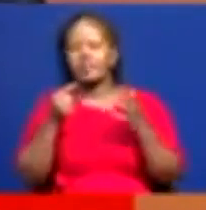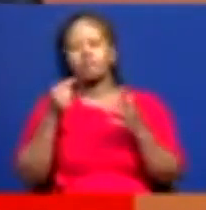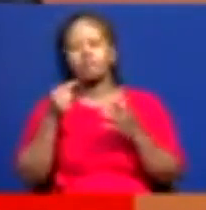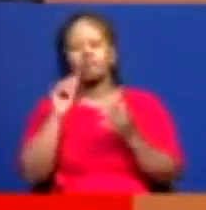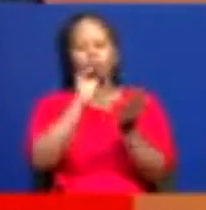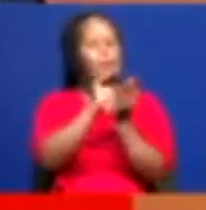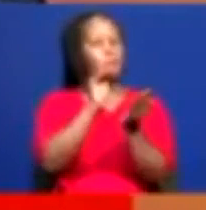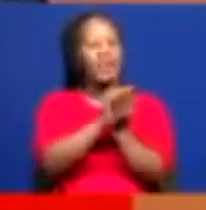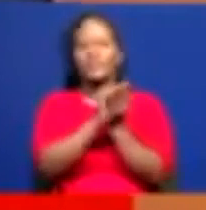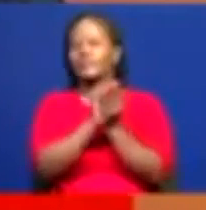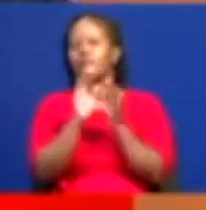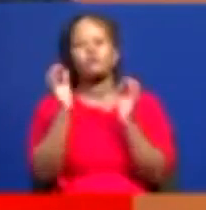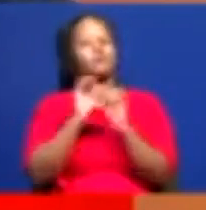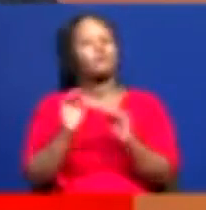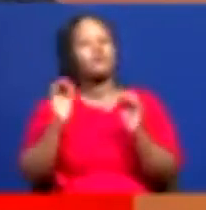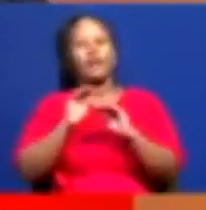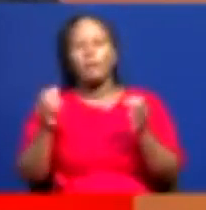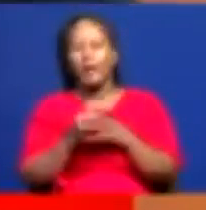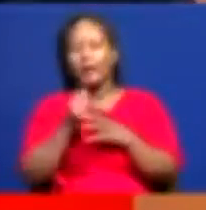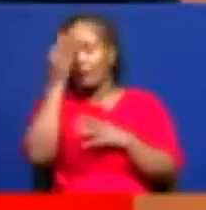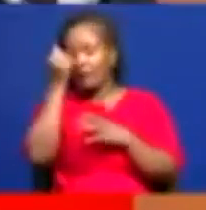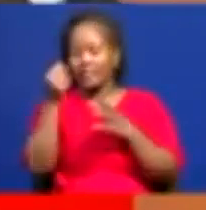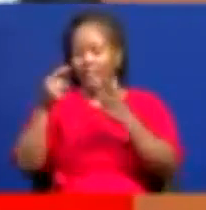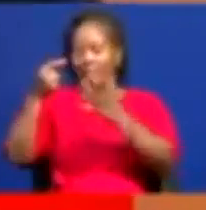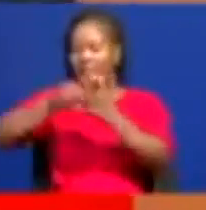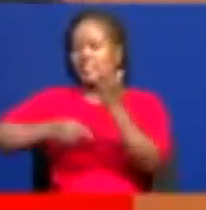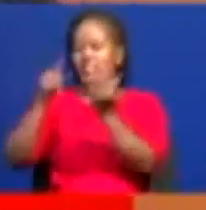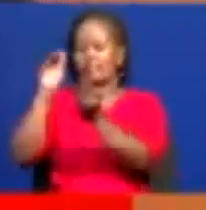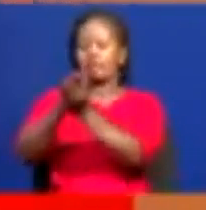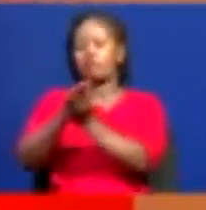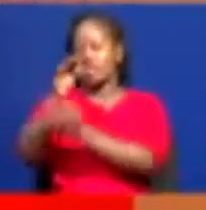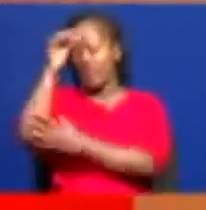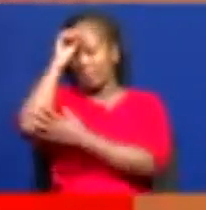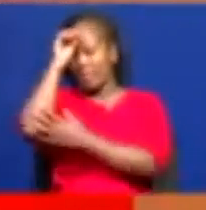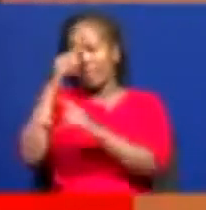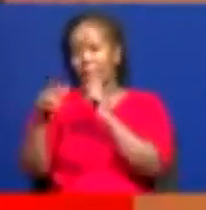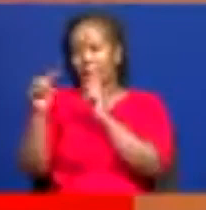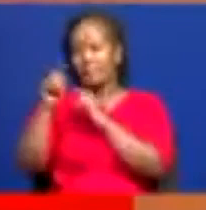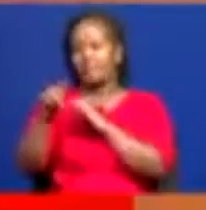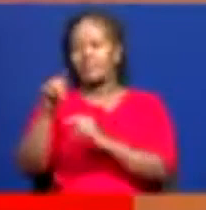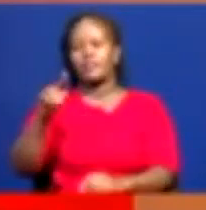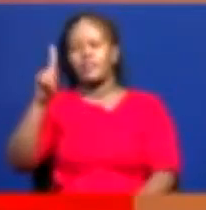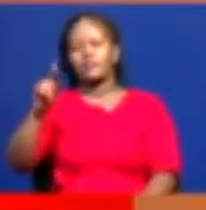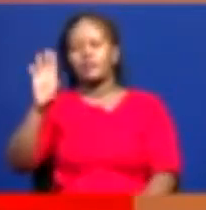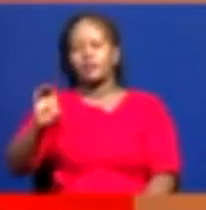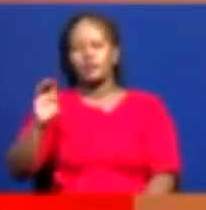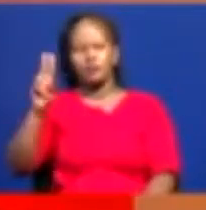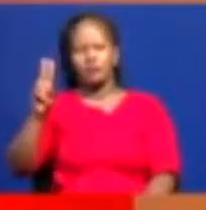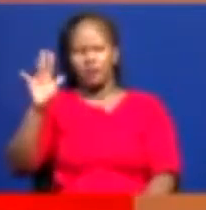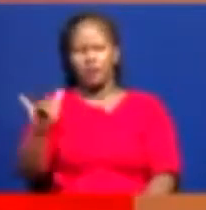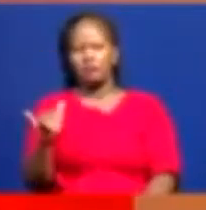bank, kwa maana ushuru, yani tax, huenda kule ni ya serikali. Hii ni malipo ambayo